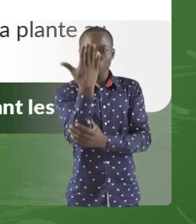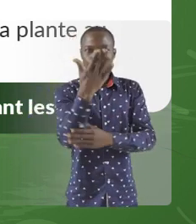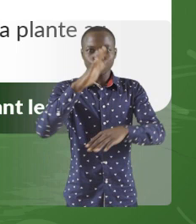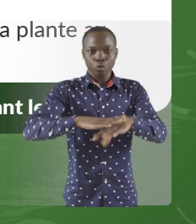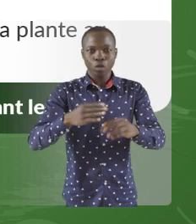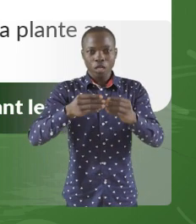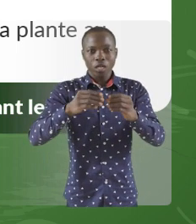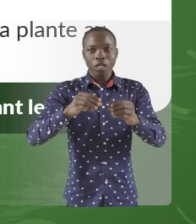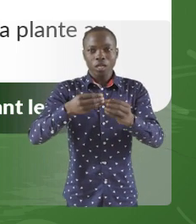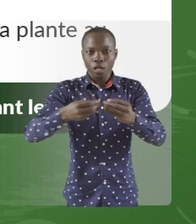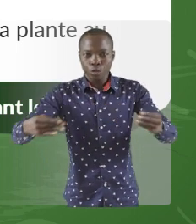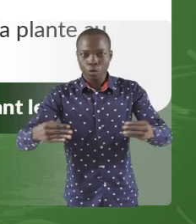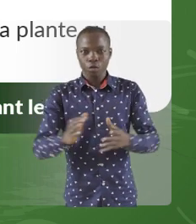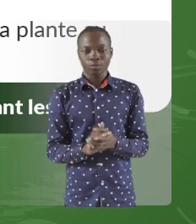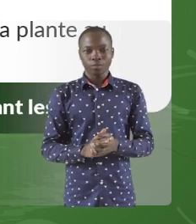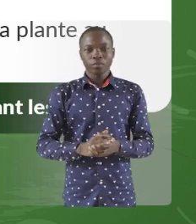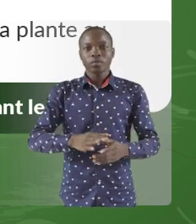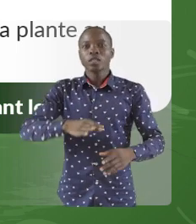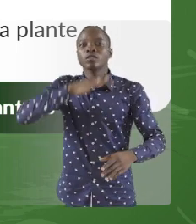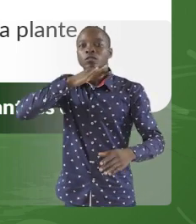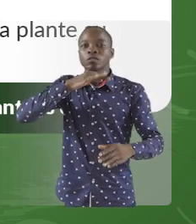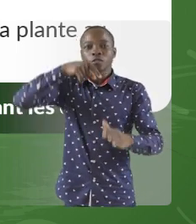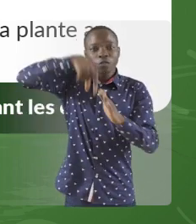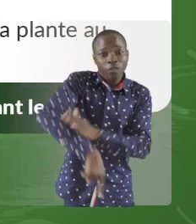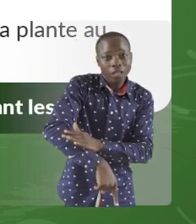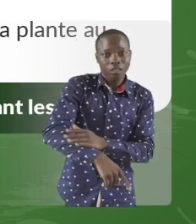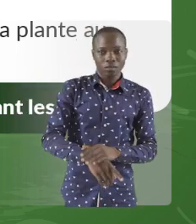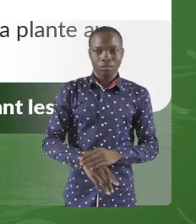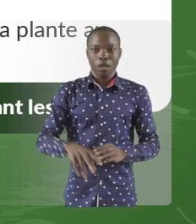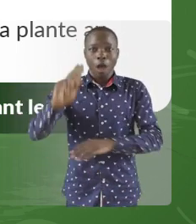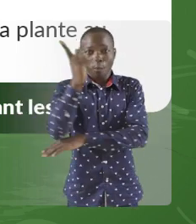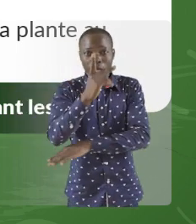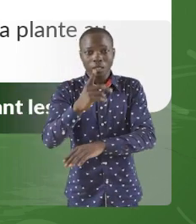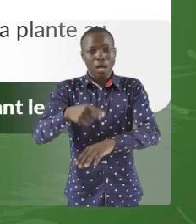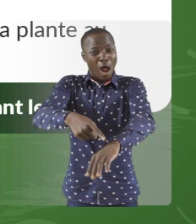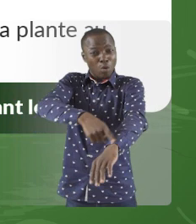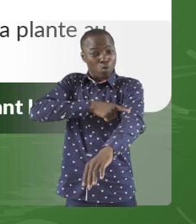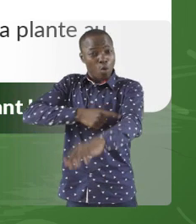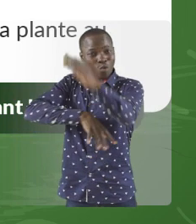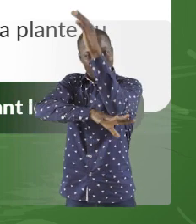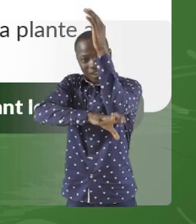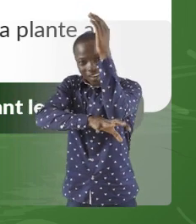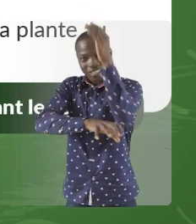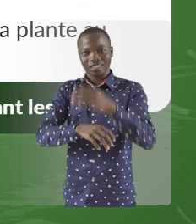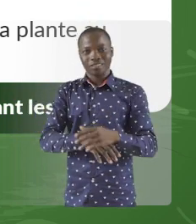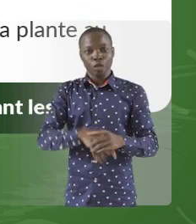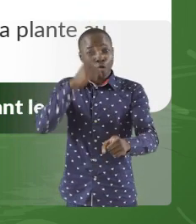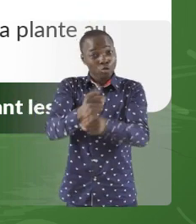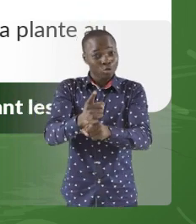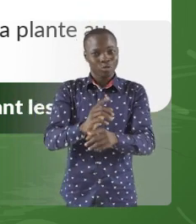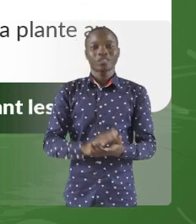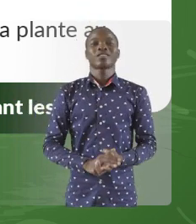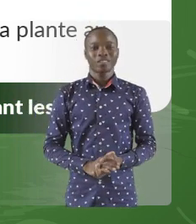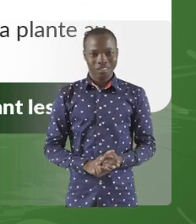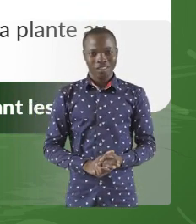ferralitiques? Bien sûr, c'est les plantes à longue racine. Donc, petit 5 correspond